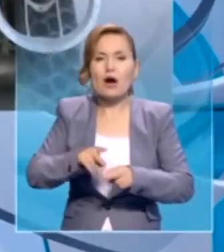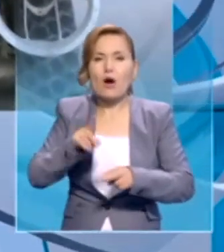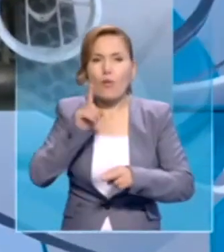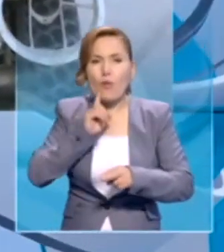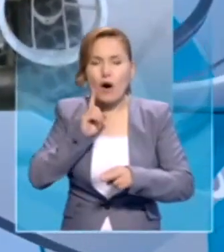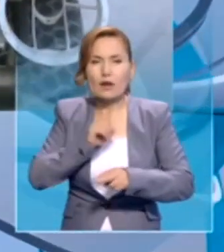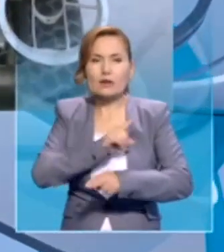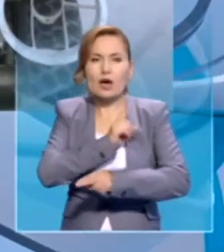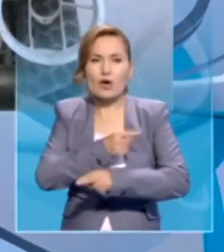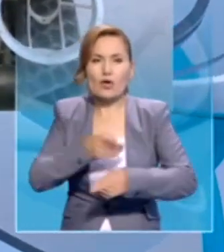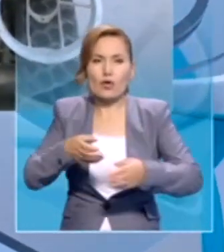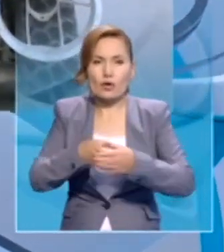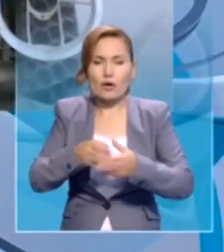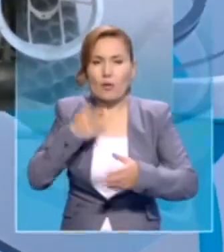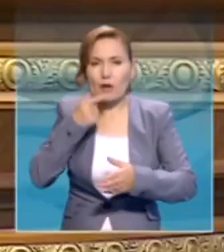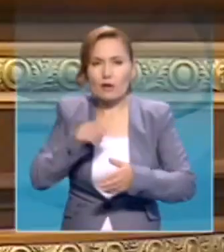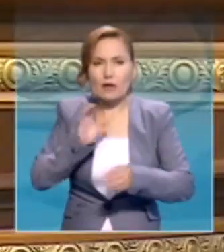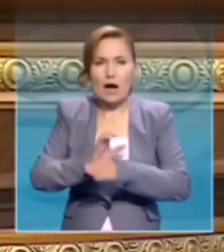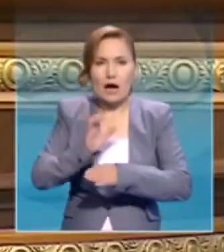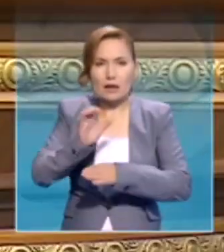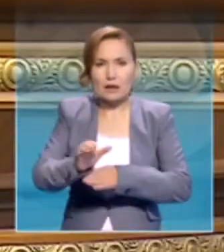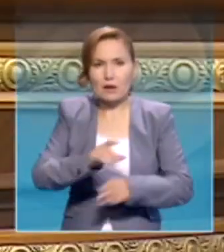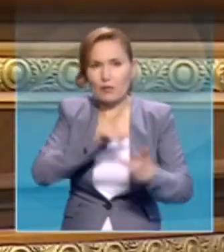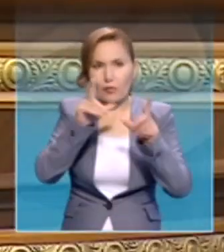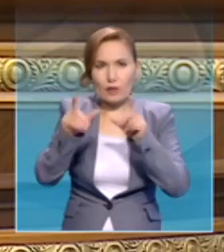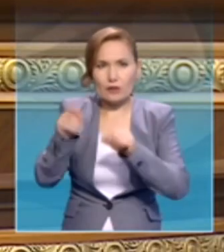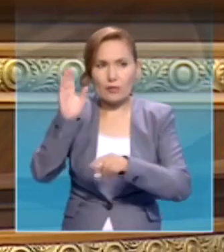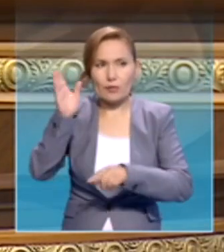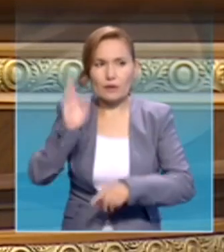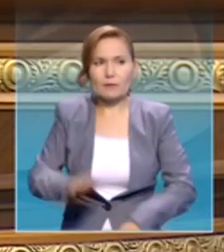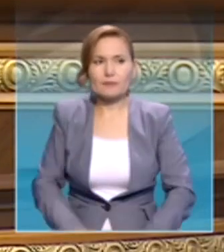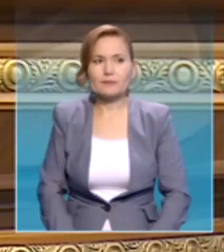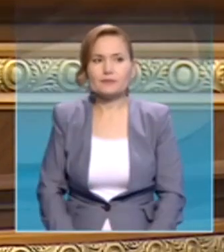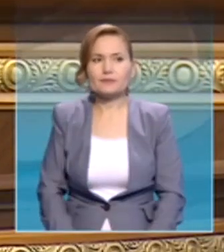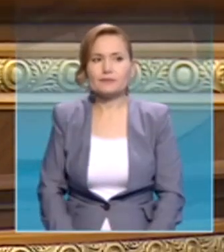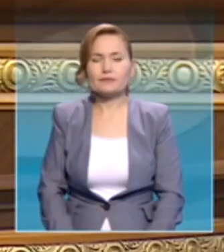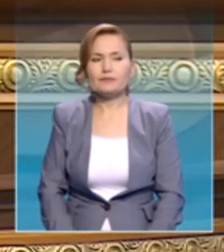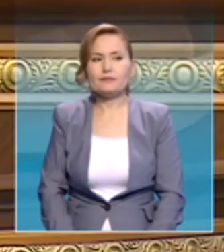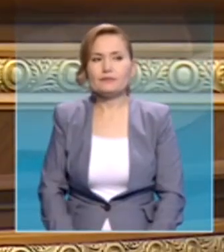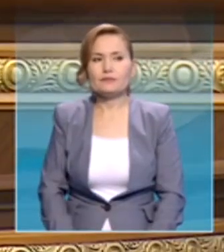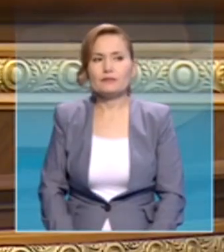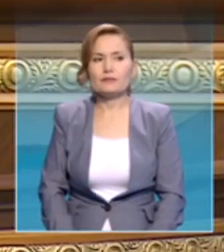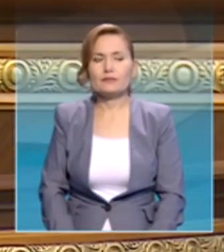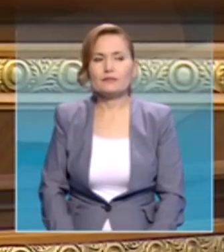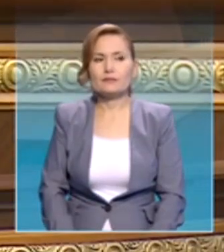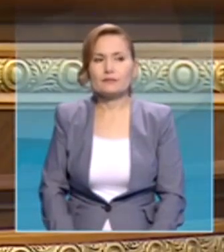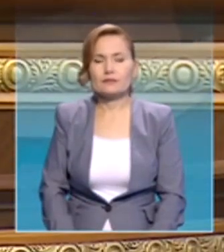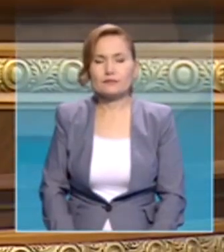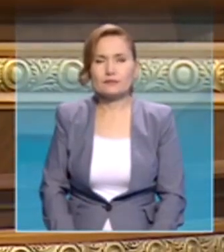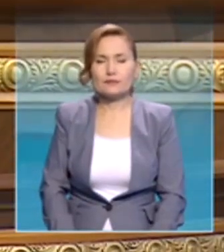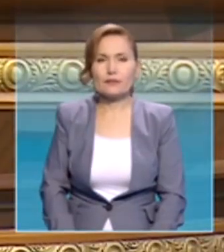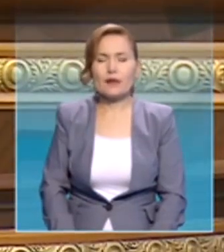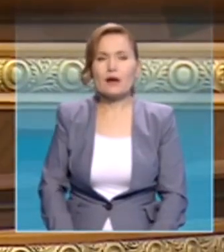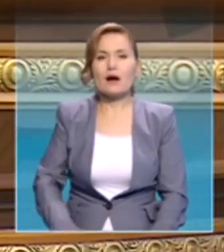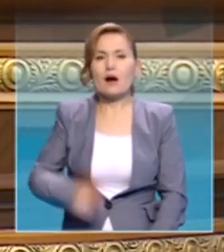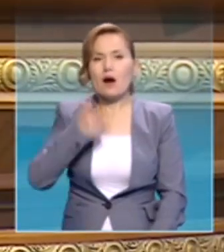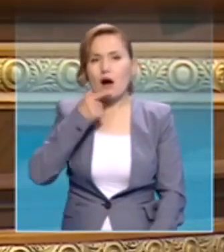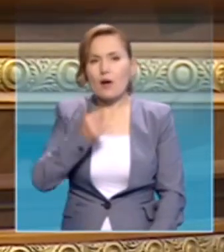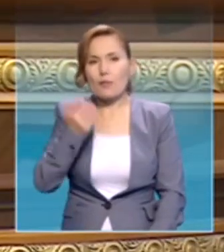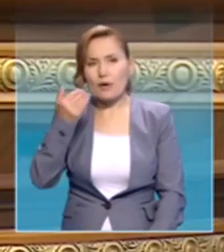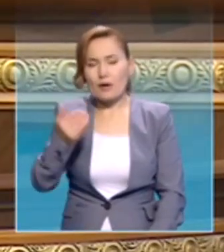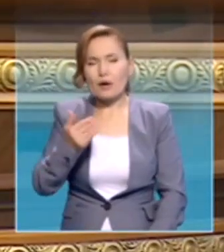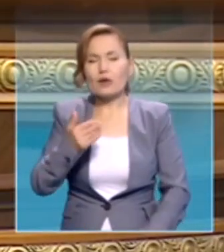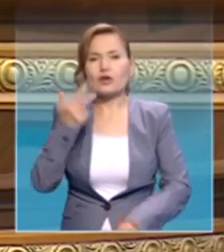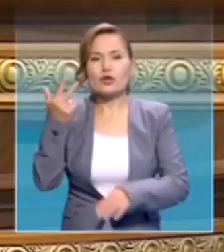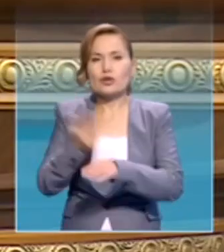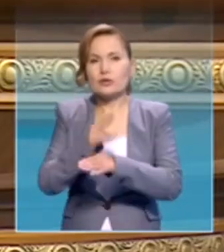күштер миссиясына аттанады. Заңға сәйкес, қатысу кезінде 3 есе жалақы. Қайтып